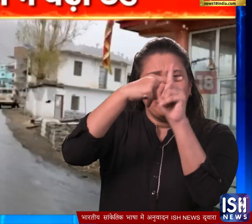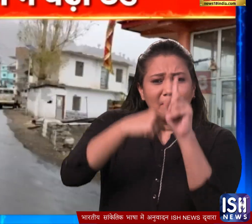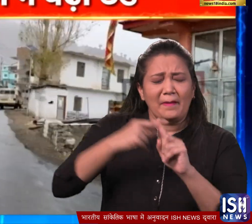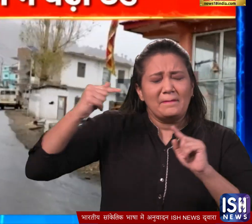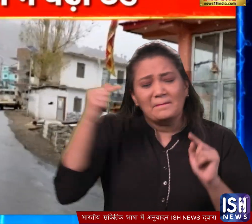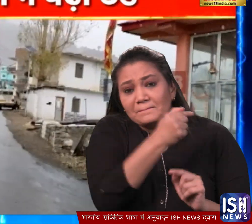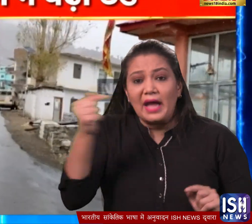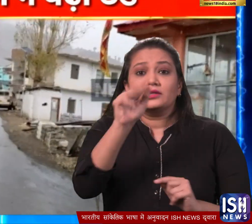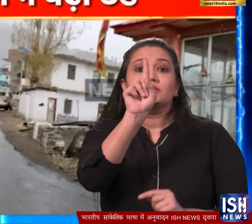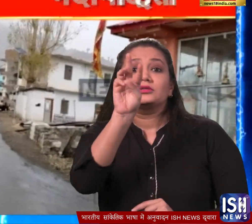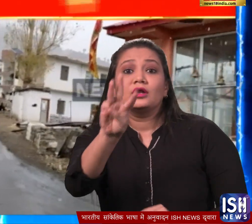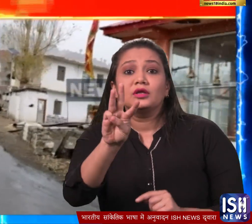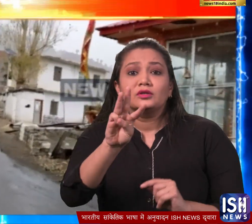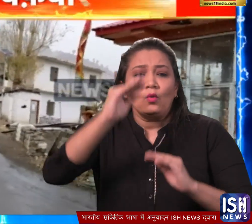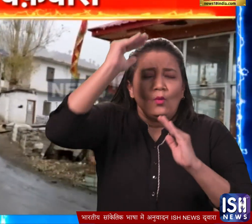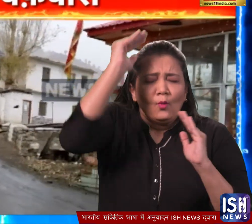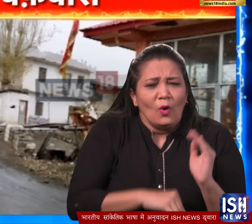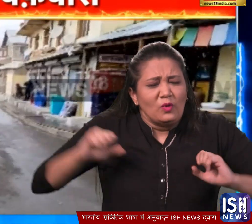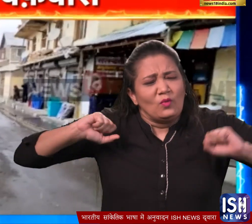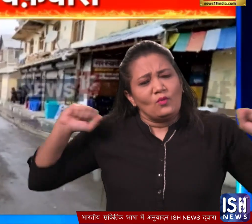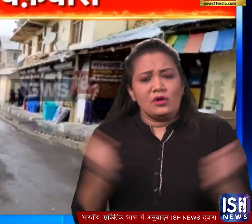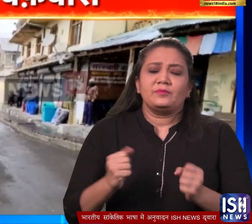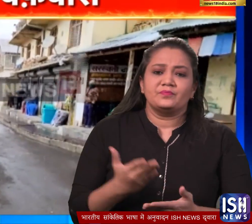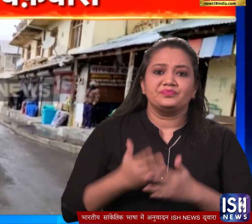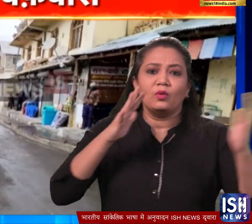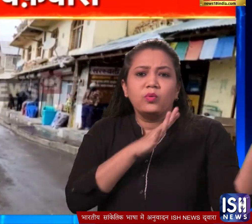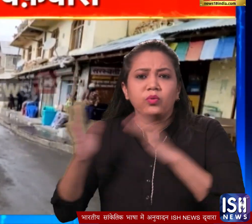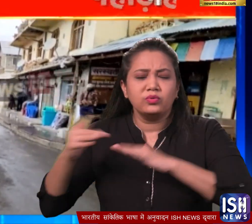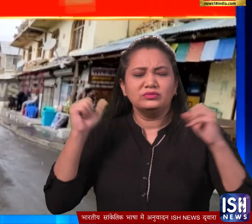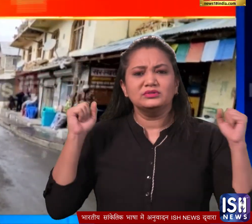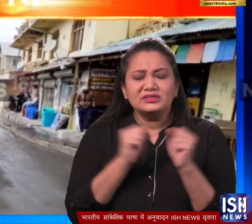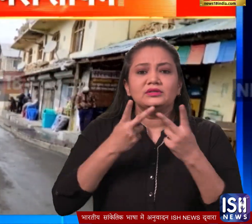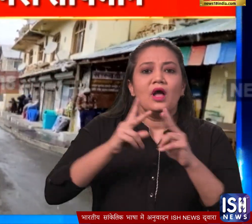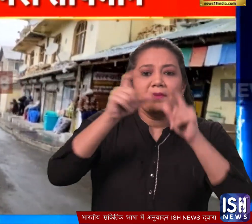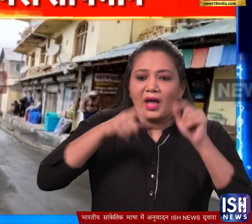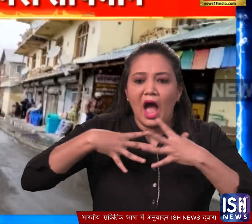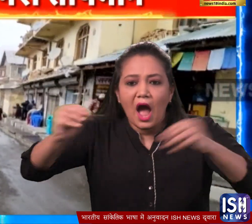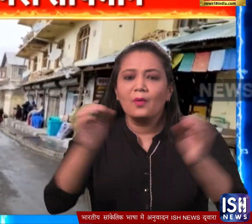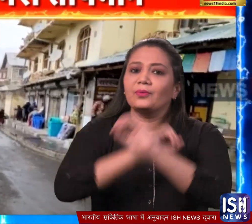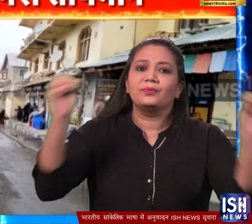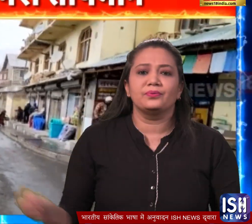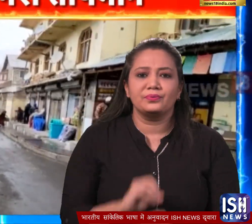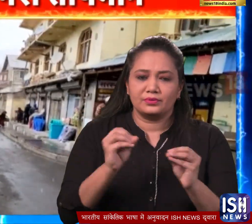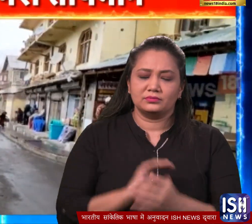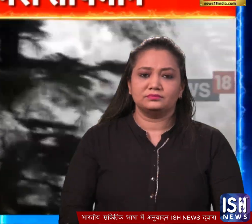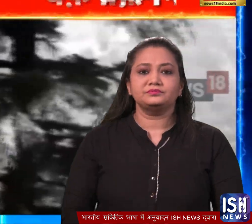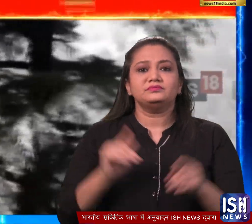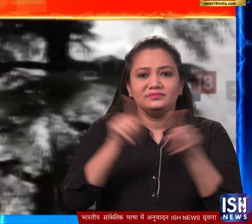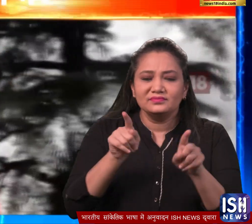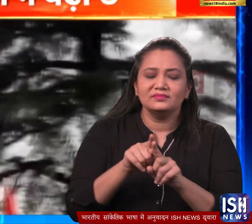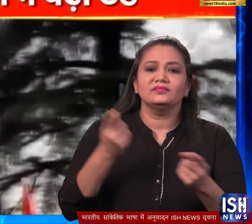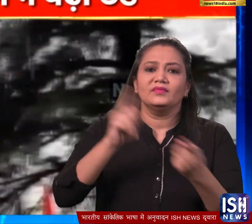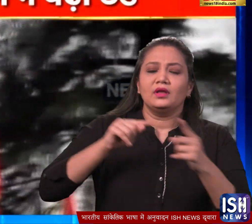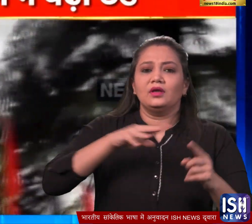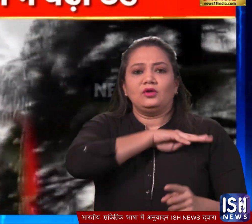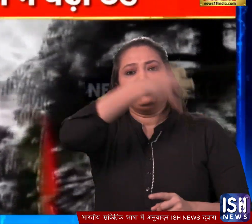गया। वहां का पारा -13 डिग्री तक लुढ़क गया। मौसम में हुए इस बदलाव के बाद कम ही लोग घर से बाहर सड़कों पर दिखाई दिए। कुछ